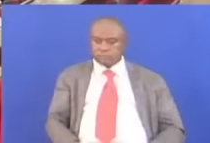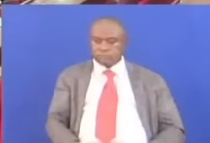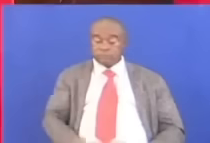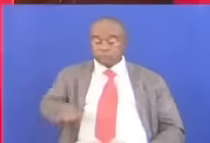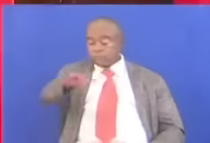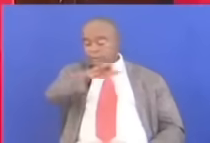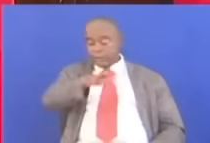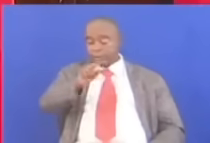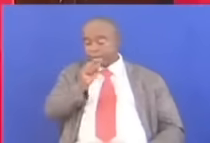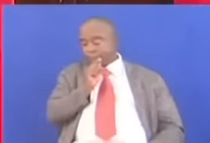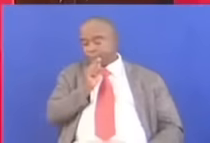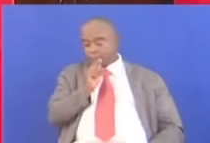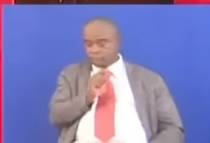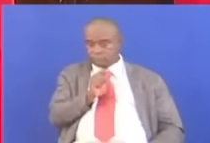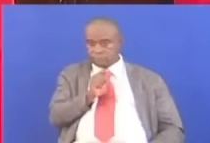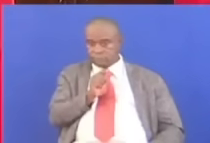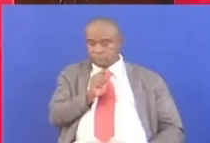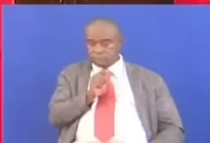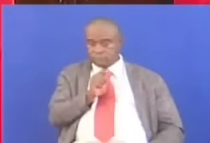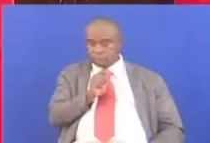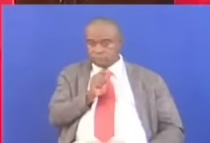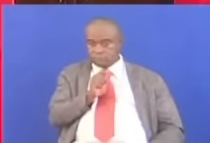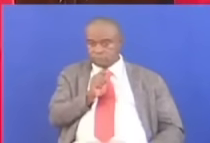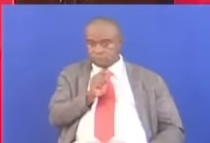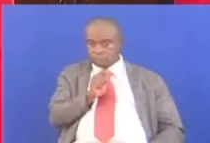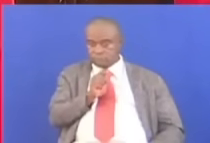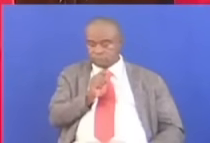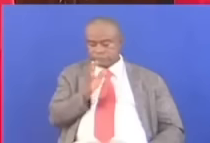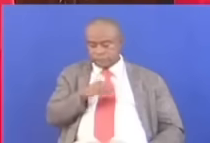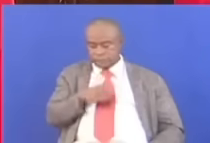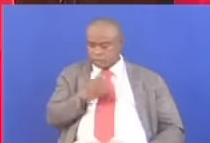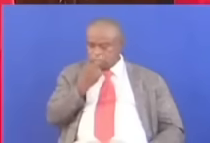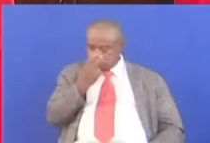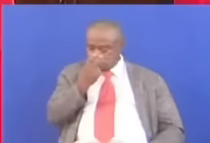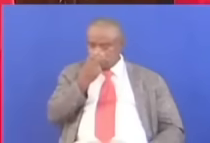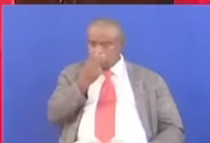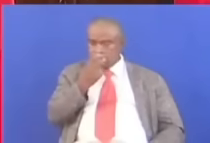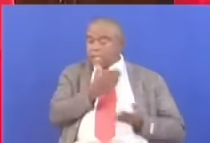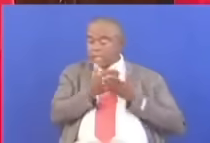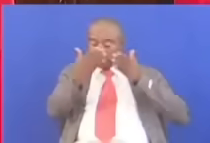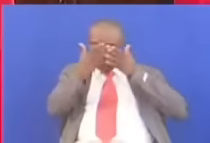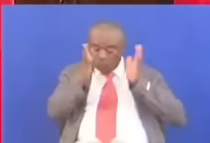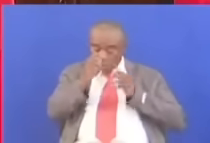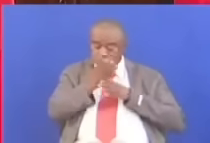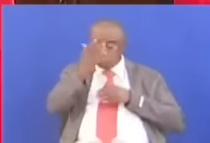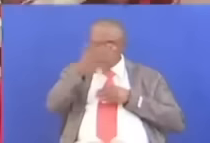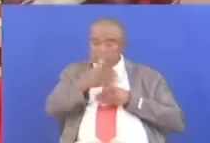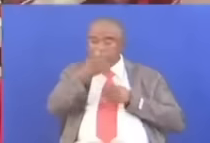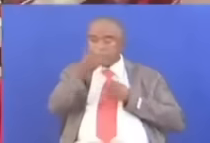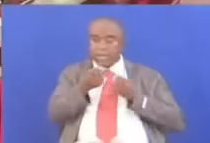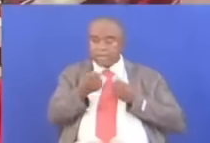ene h amb ambal tela kutu uiti kuzi